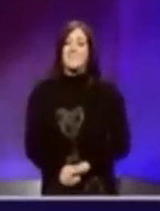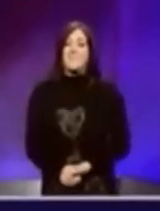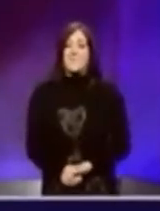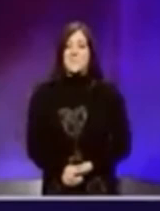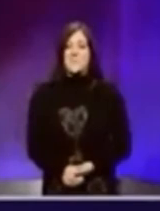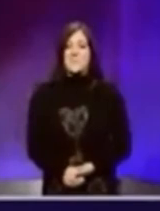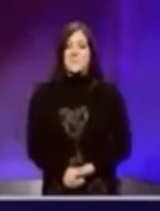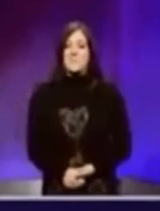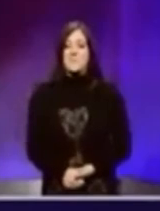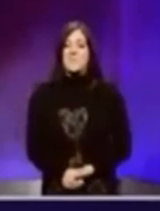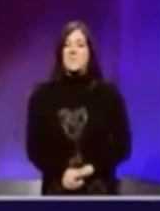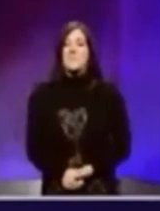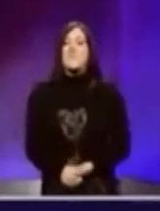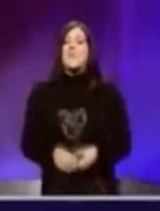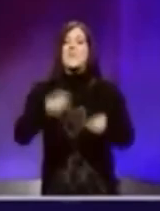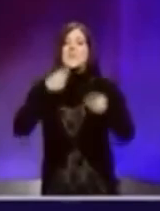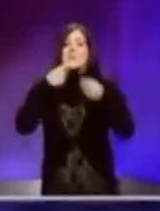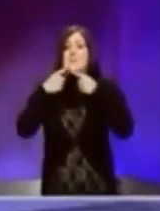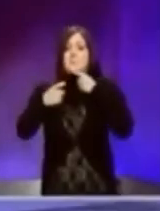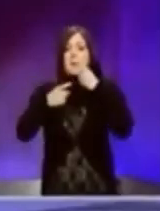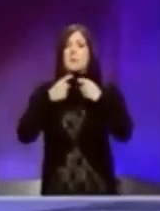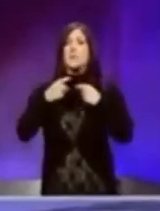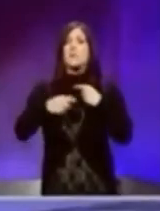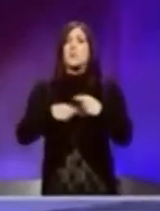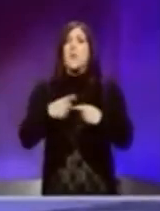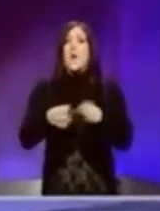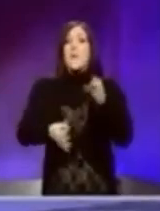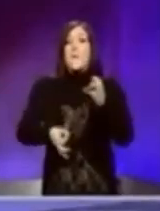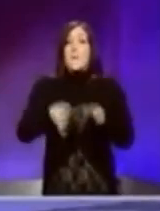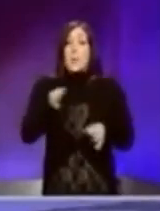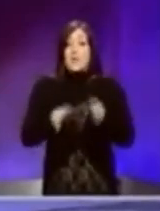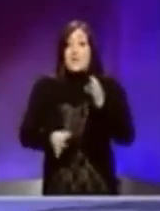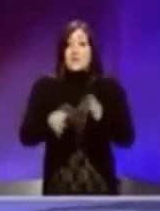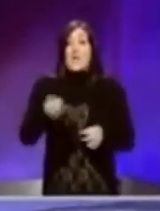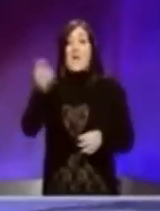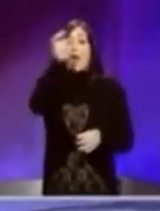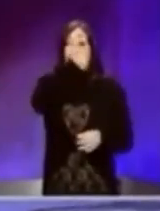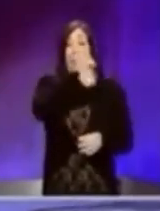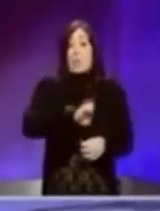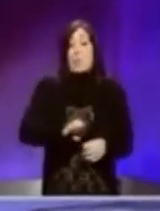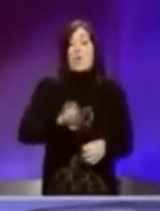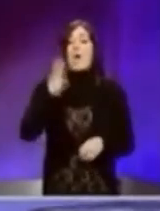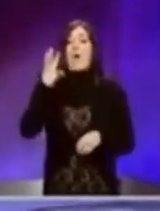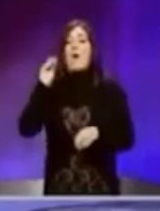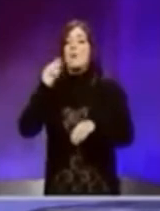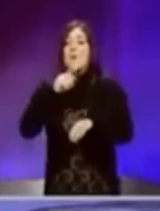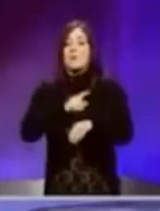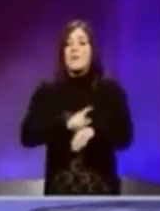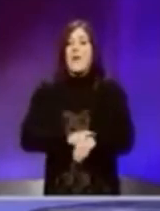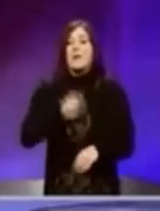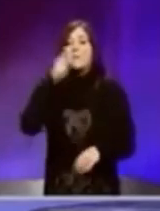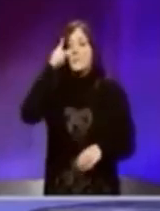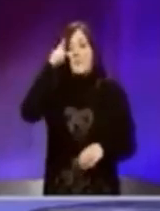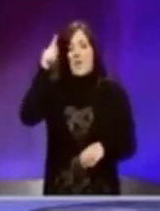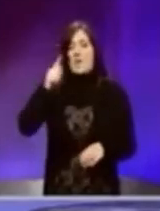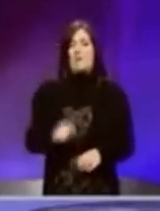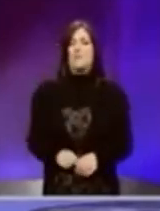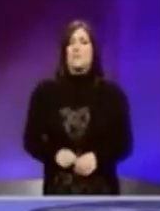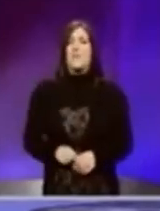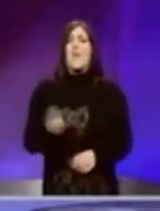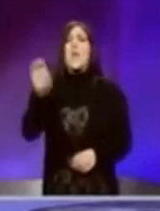Fid-dibattitu dwar il-politika Ewropea spiss nisimgħu min jgħidilna għax l-Ewropa ddeċidiet, għax Brussel